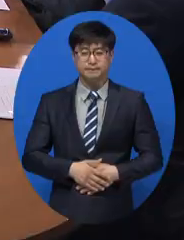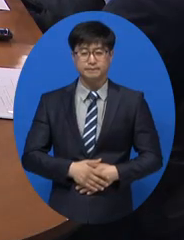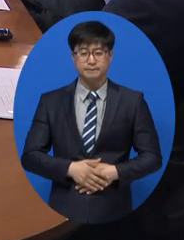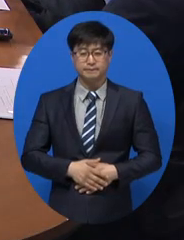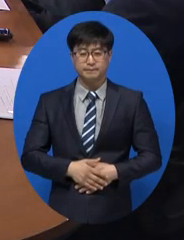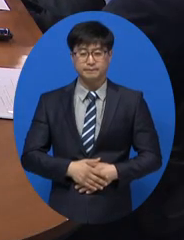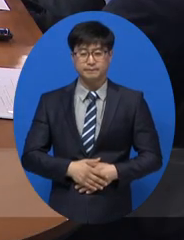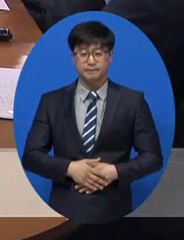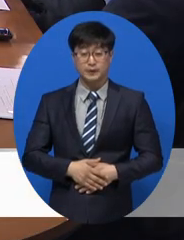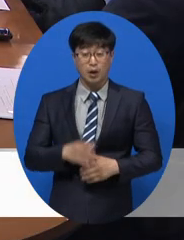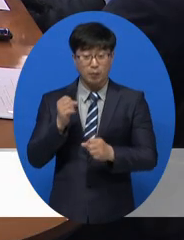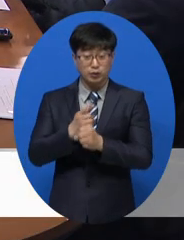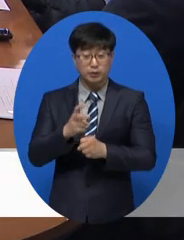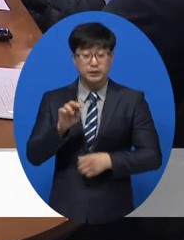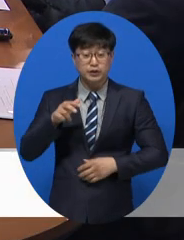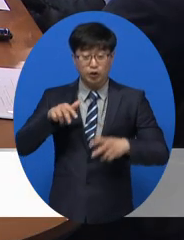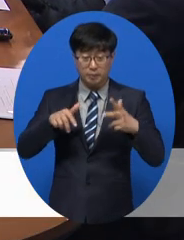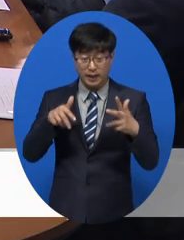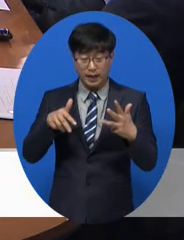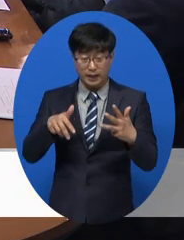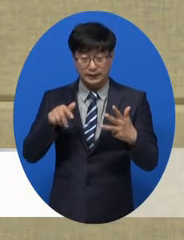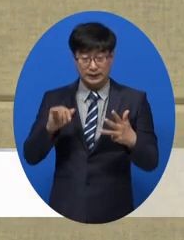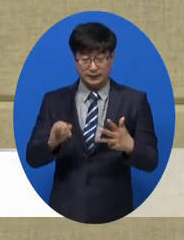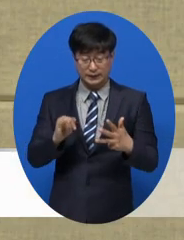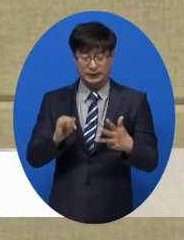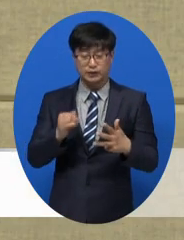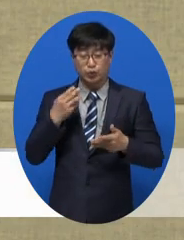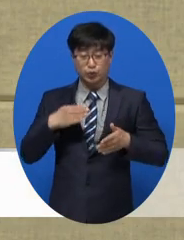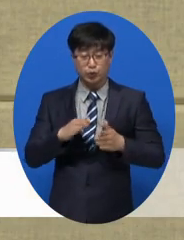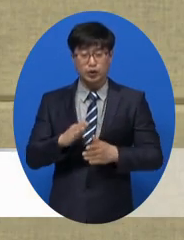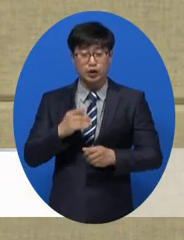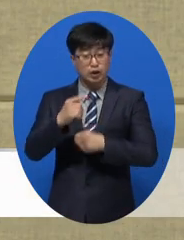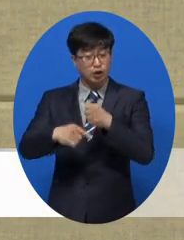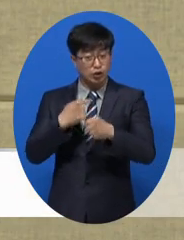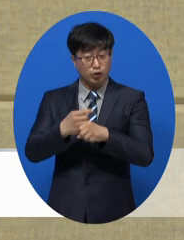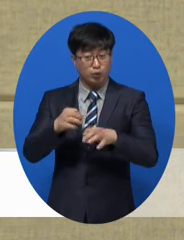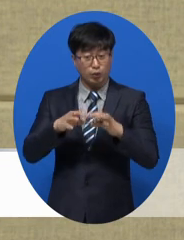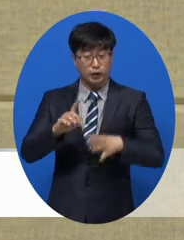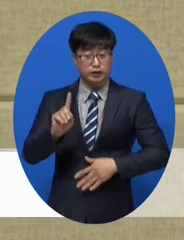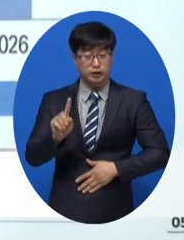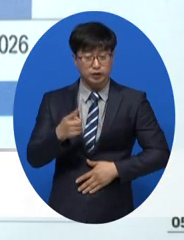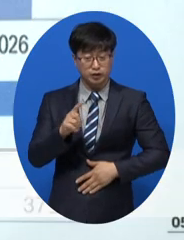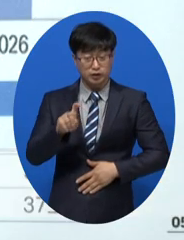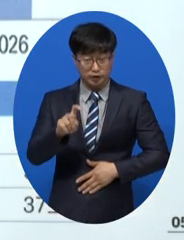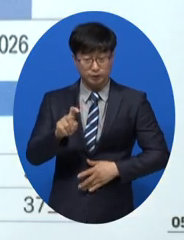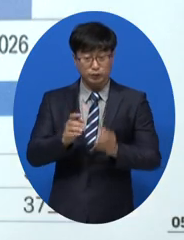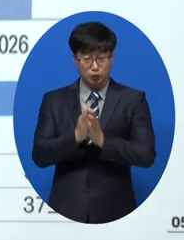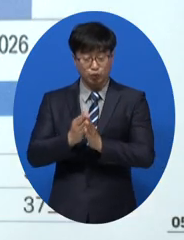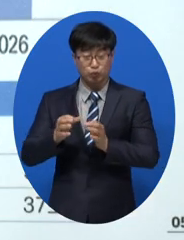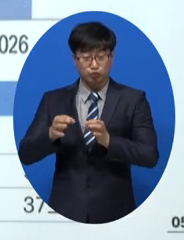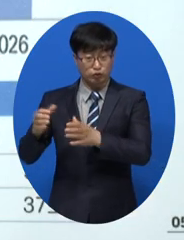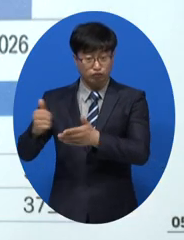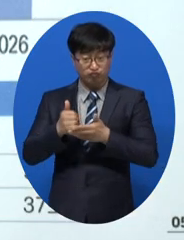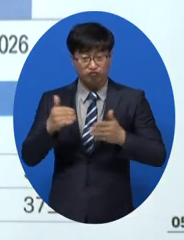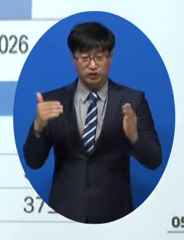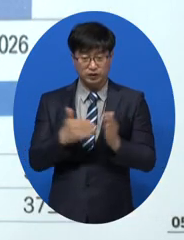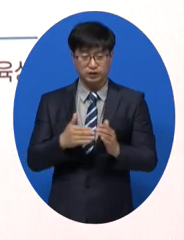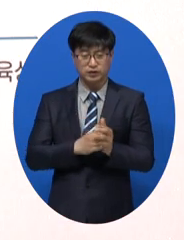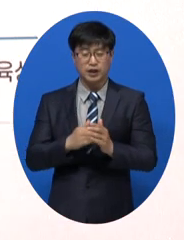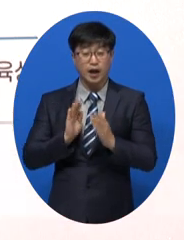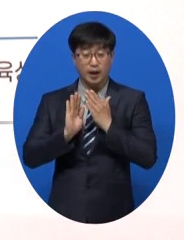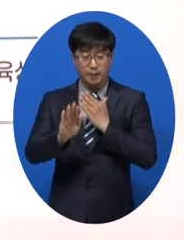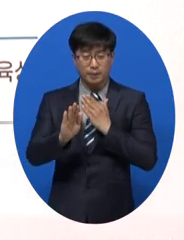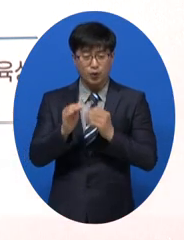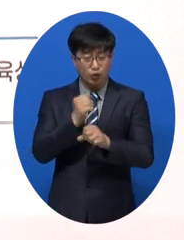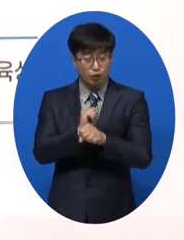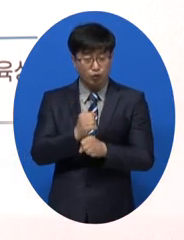말씀드립니다. 이미 민선 8기 경기도는 지난 1년간 10조 원의 투자 유치를 끌어냈습니다. 앞으로는 연구개발 및